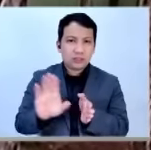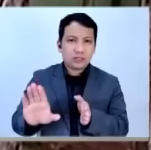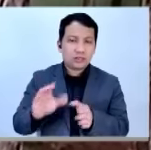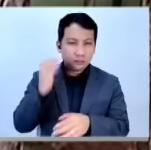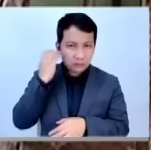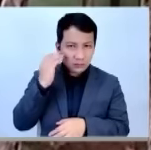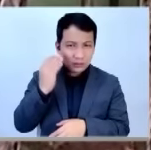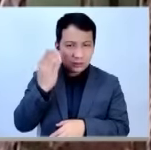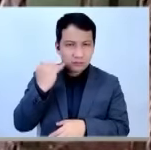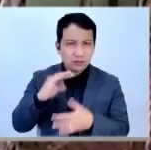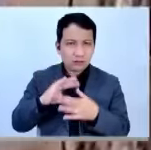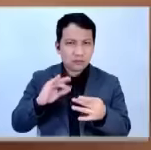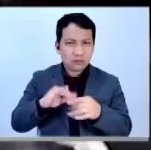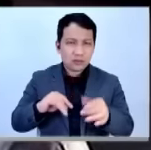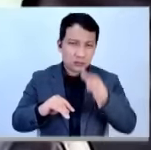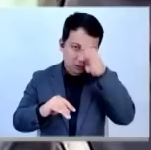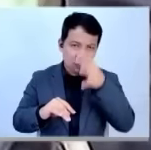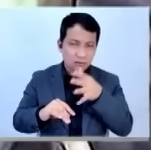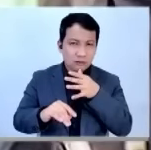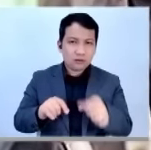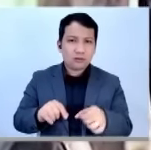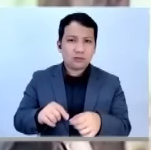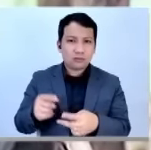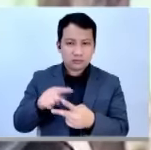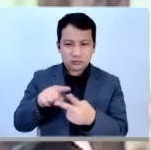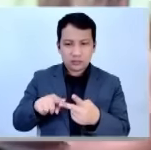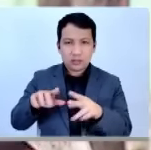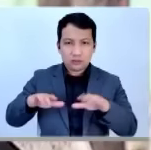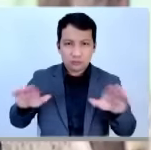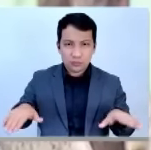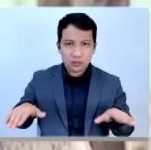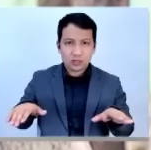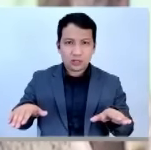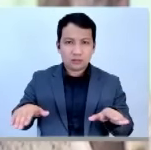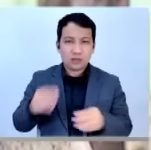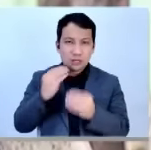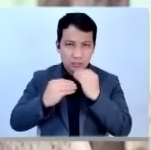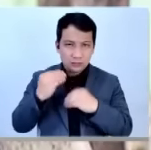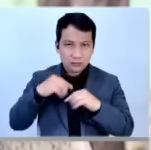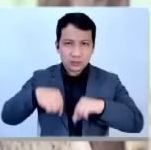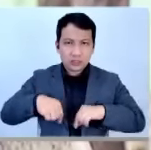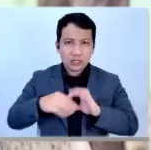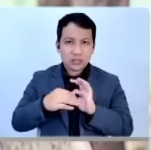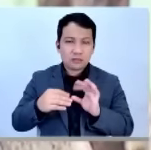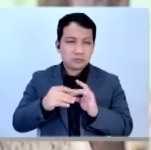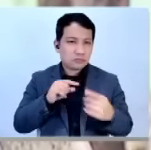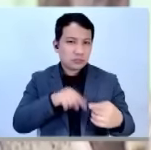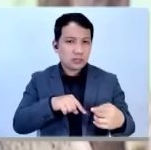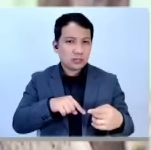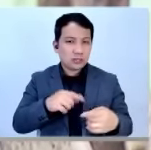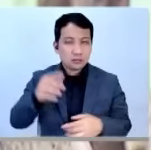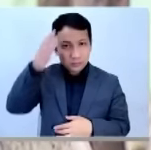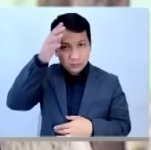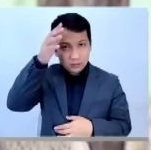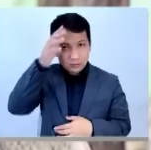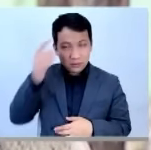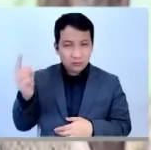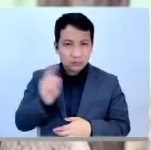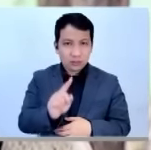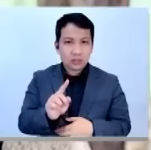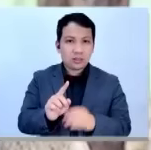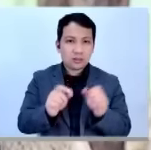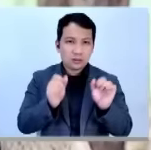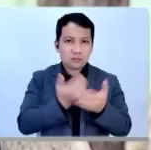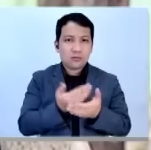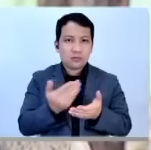ng kanilang mga magulang. Yung dalawang bata, kumakain lang dito. Tapos yung tatay niya, bumili lang saglit